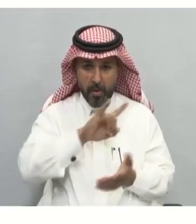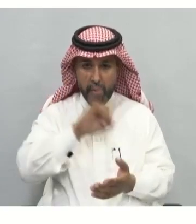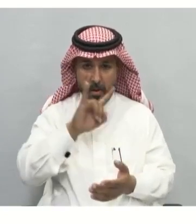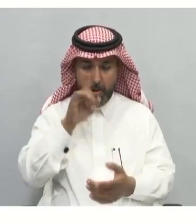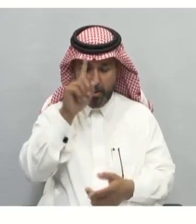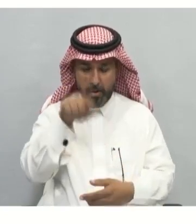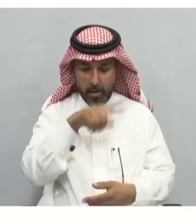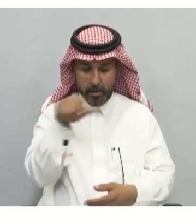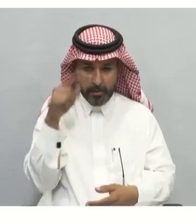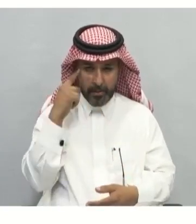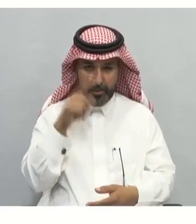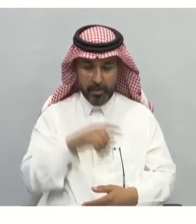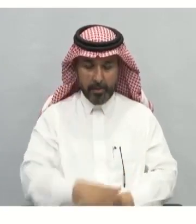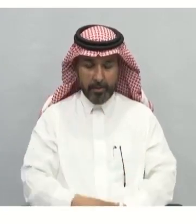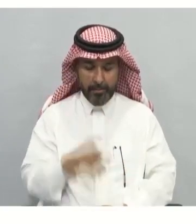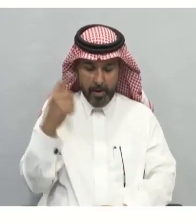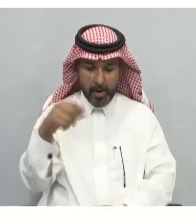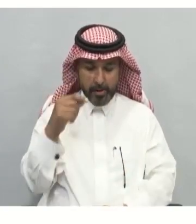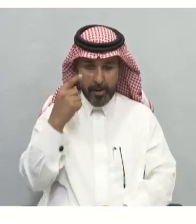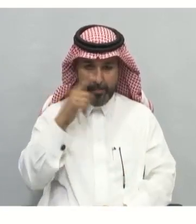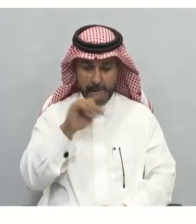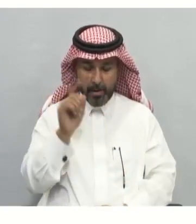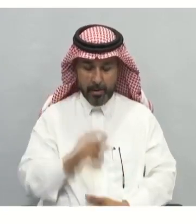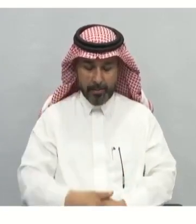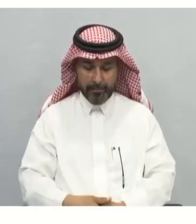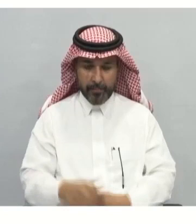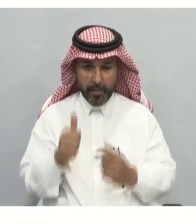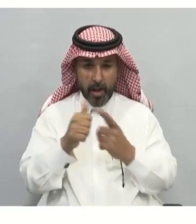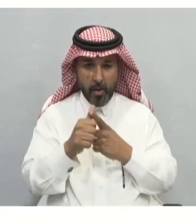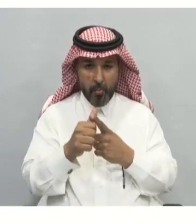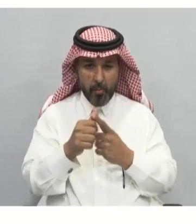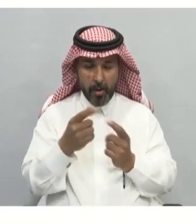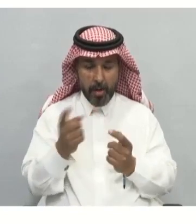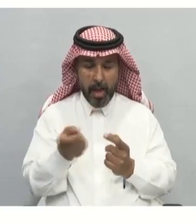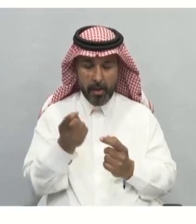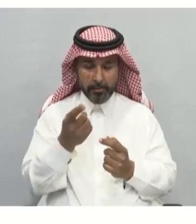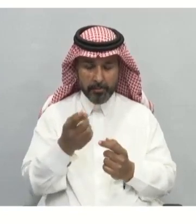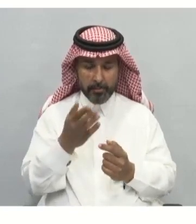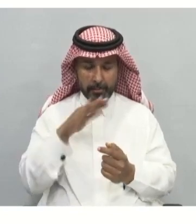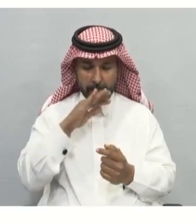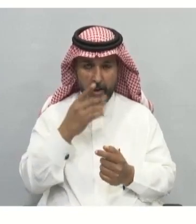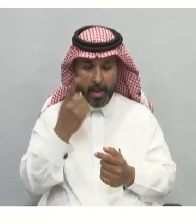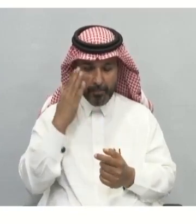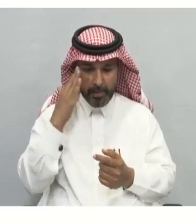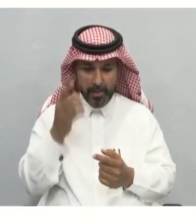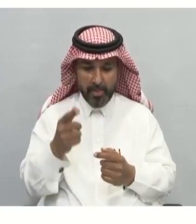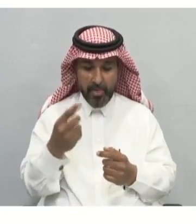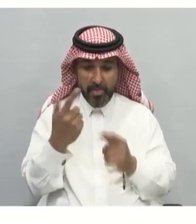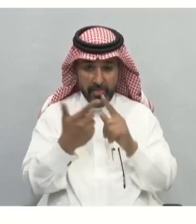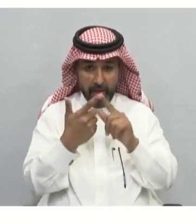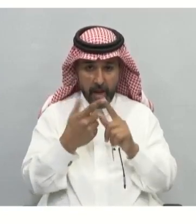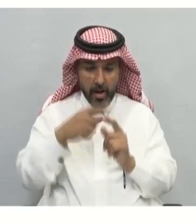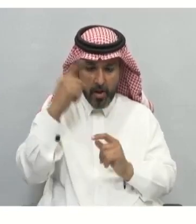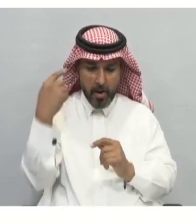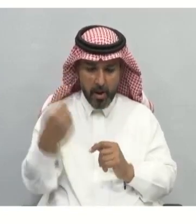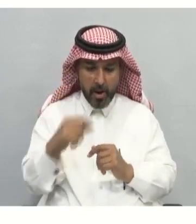ظاهر لا شبهه فيه فالاول حلال ظاهر بين والثاني حرام ظاهر كذلك بين